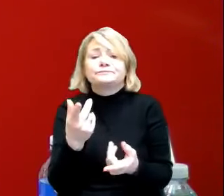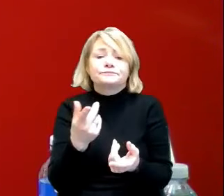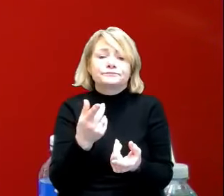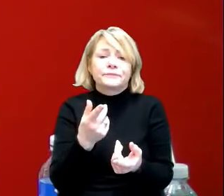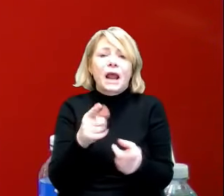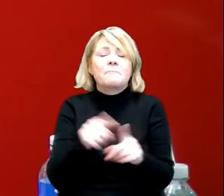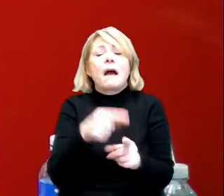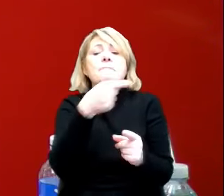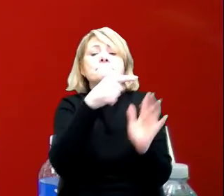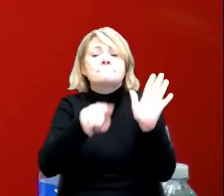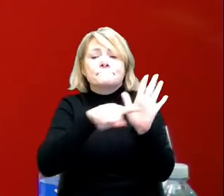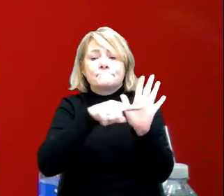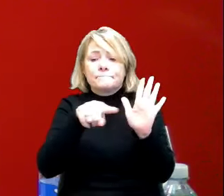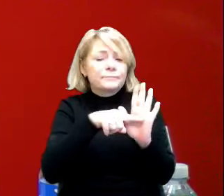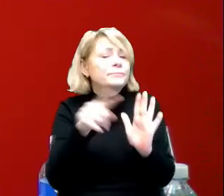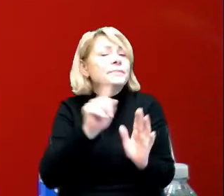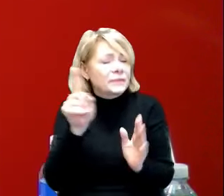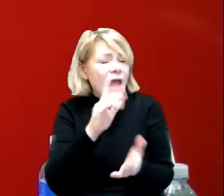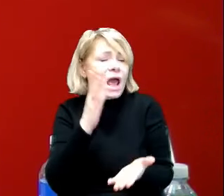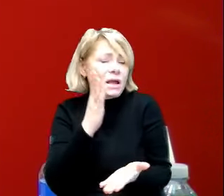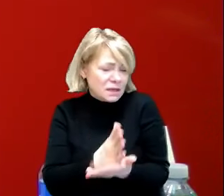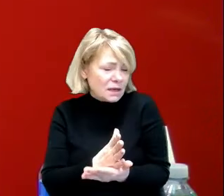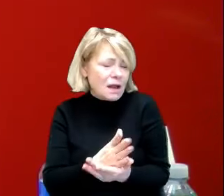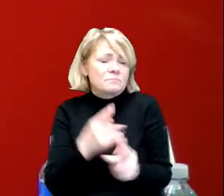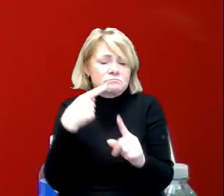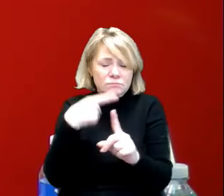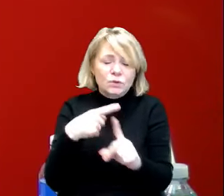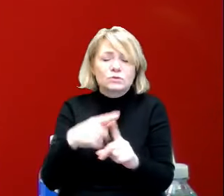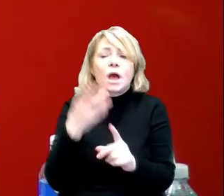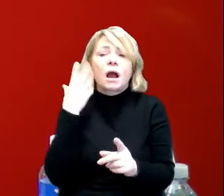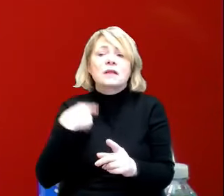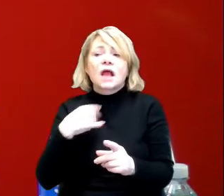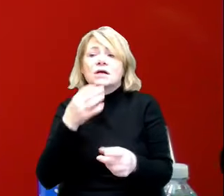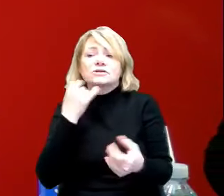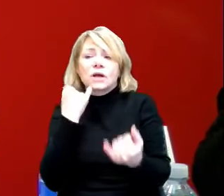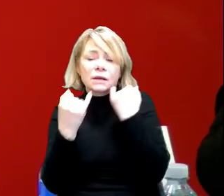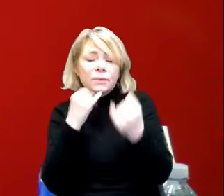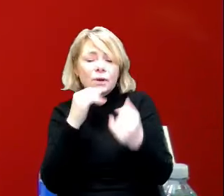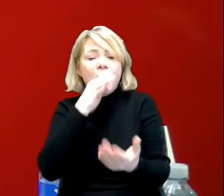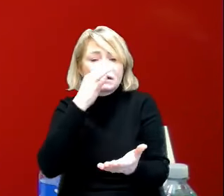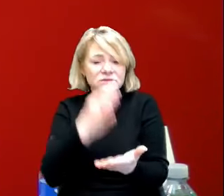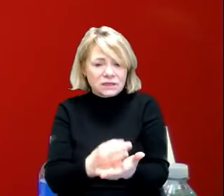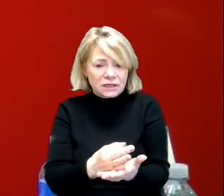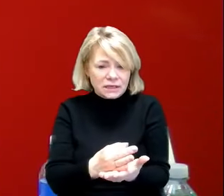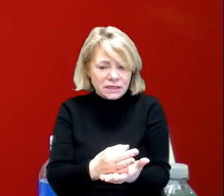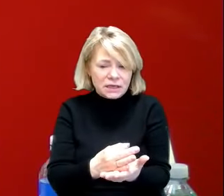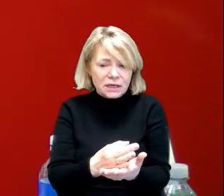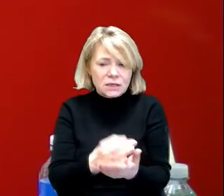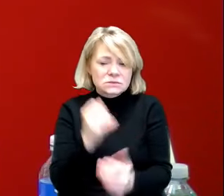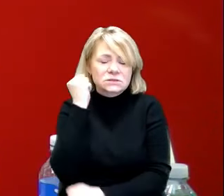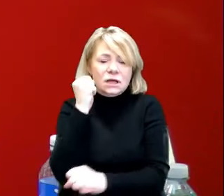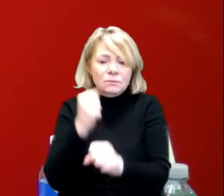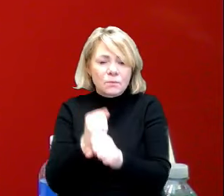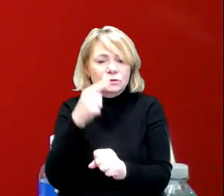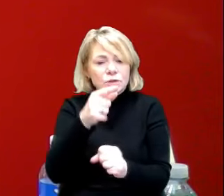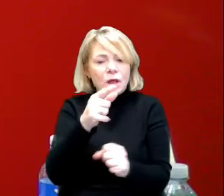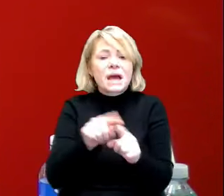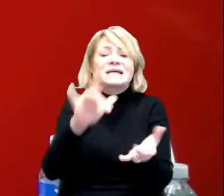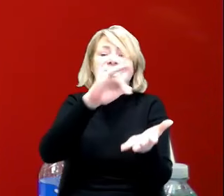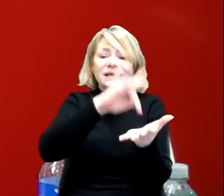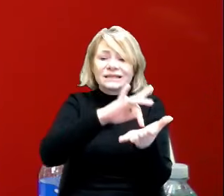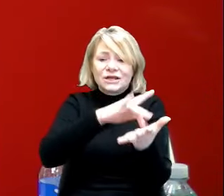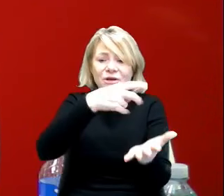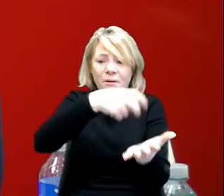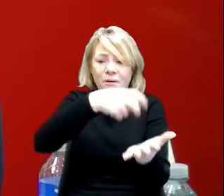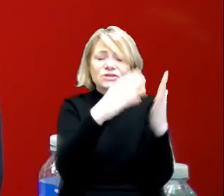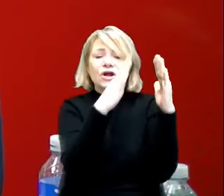kalbėjau su atsakingais pareigūnais ir kalbėjom apie tai jog vien pašto pats pastatas centrinio pašto pastatas